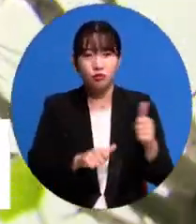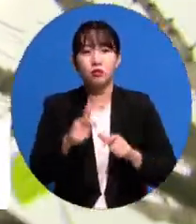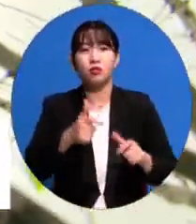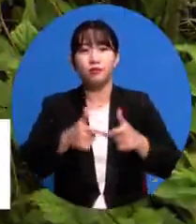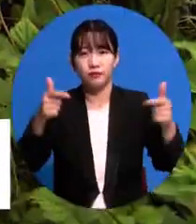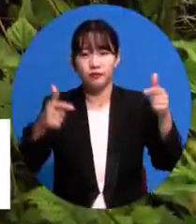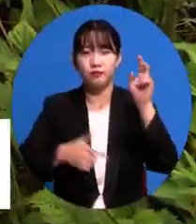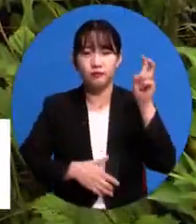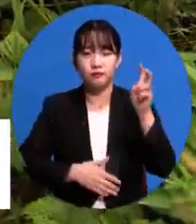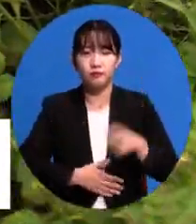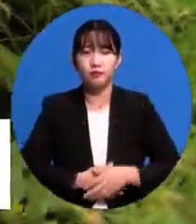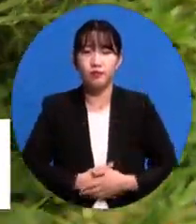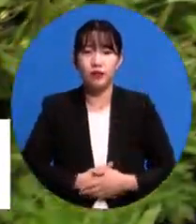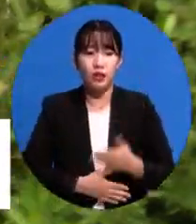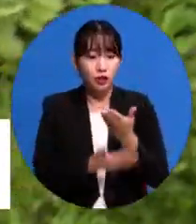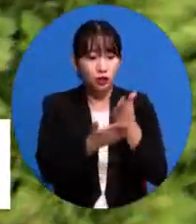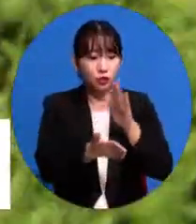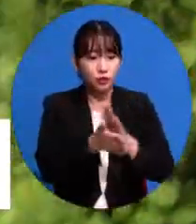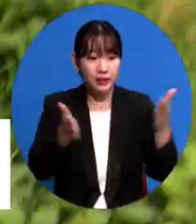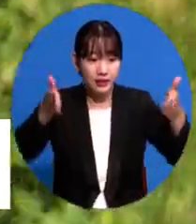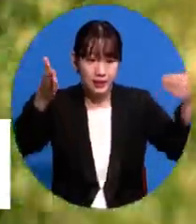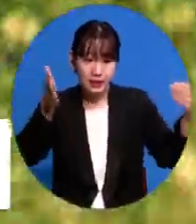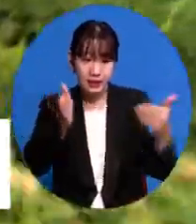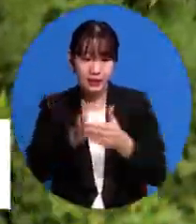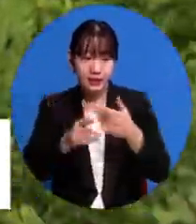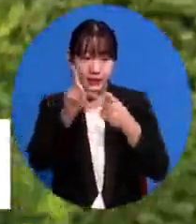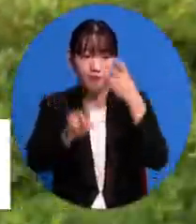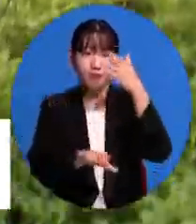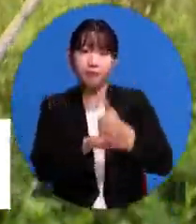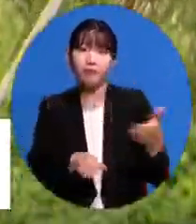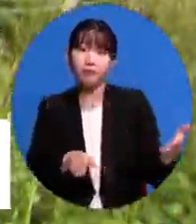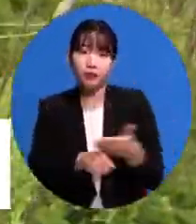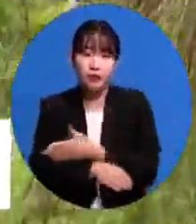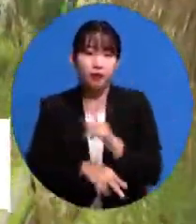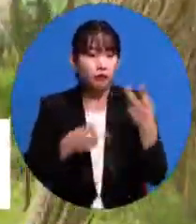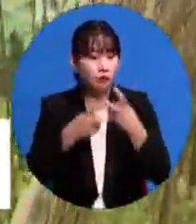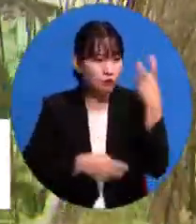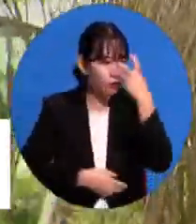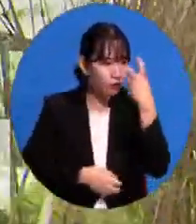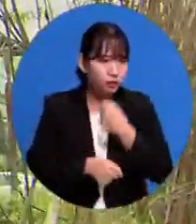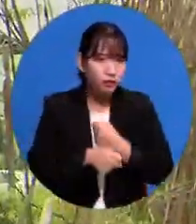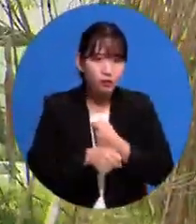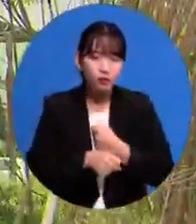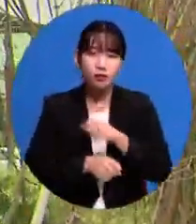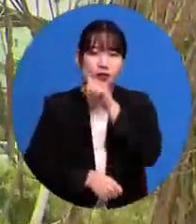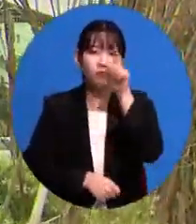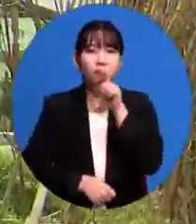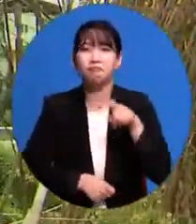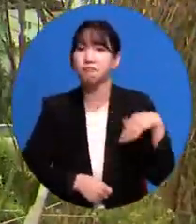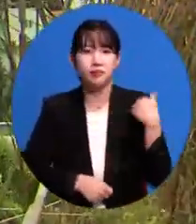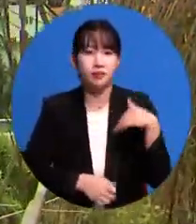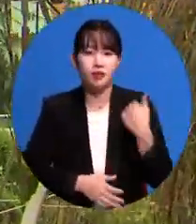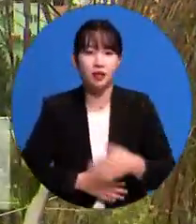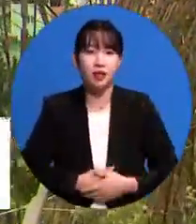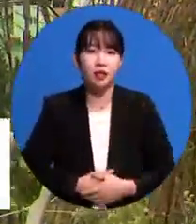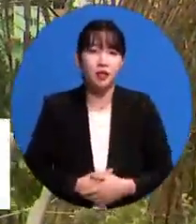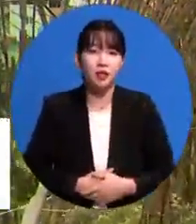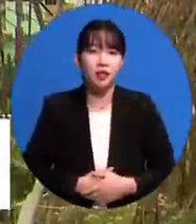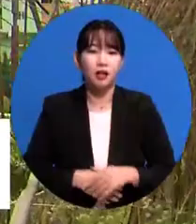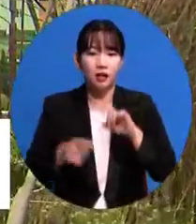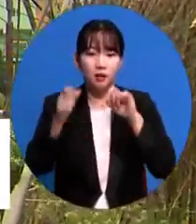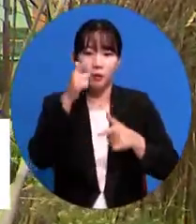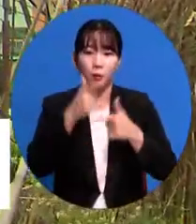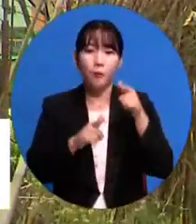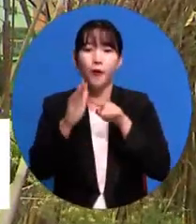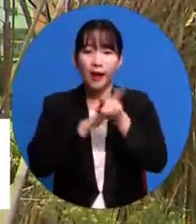불가피합니다. 하자 보수 기간이 끝나는 연말부터는 어떻게 관리할지 미지수입니다. 조만간에 목포에